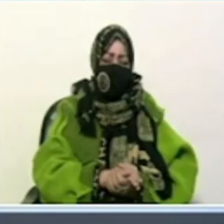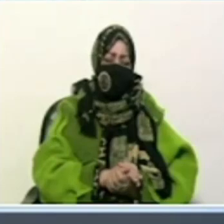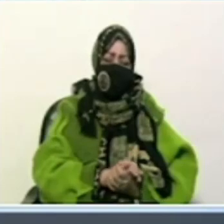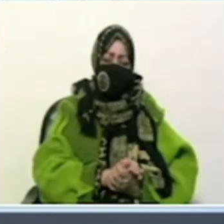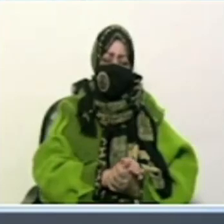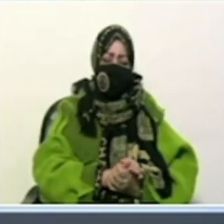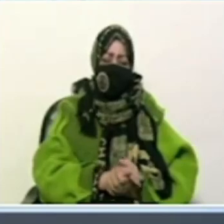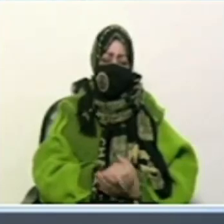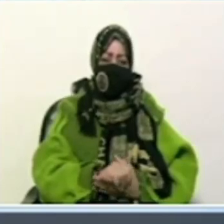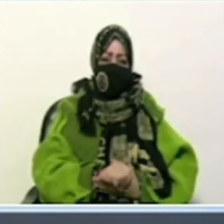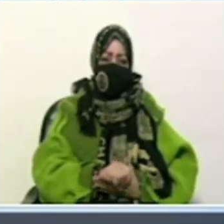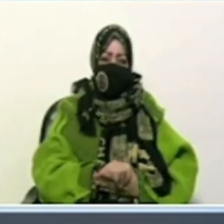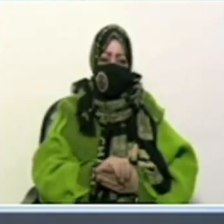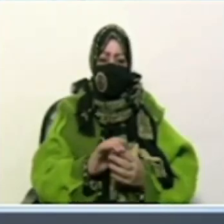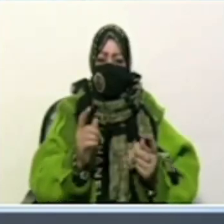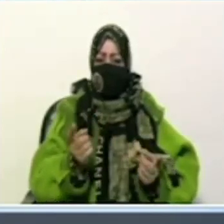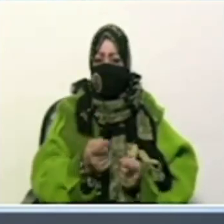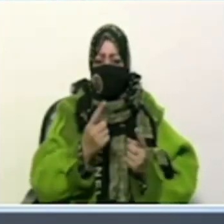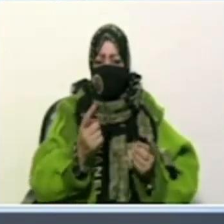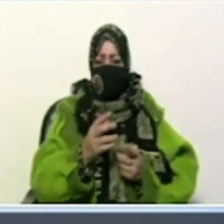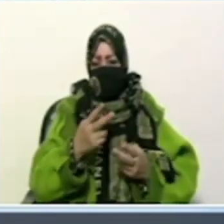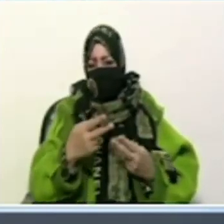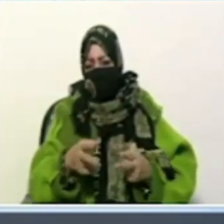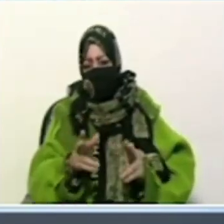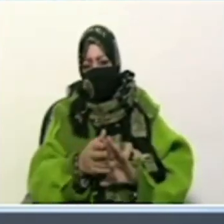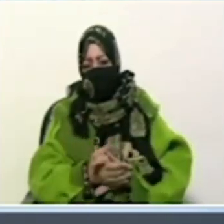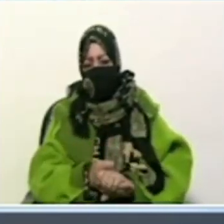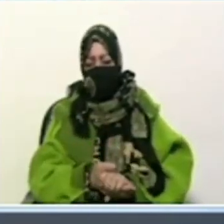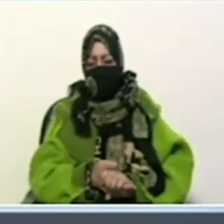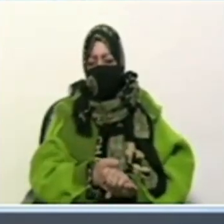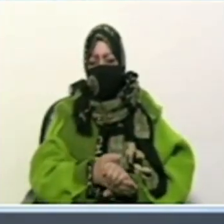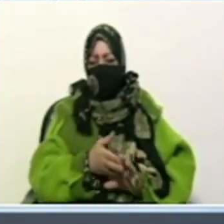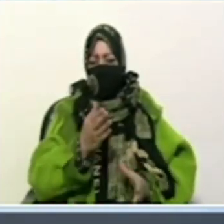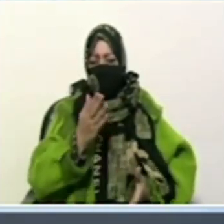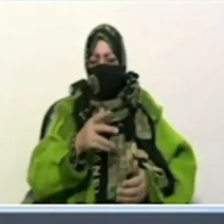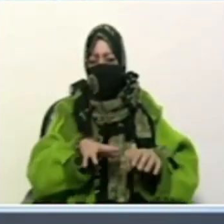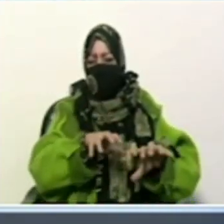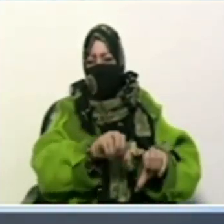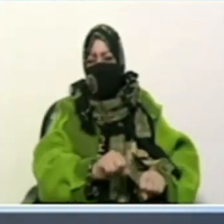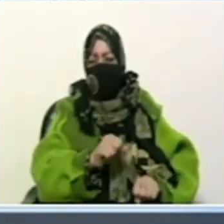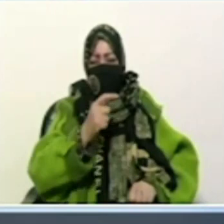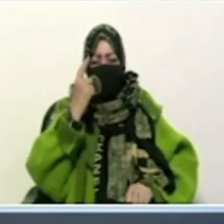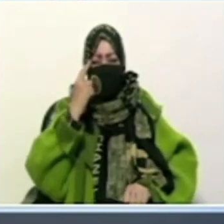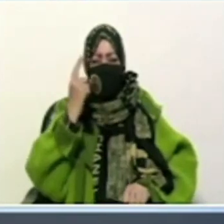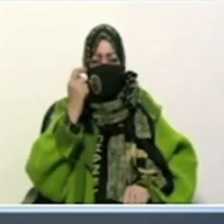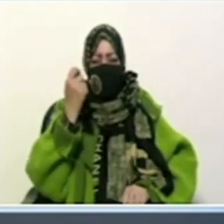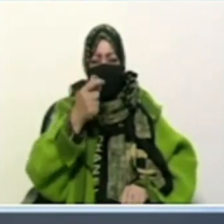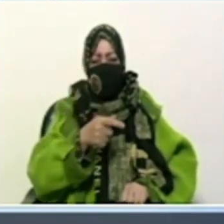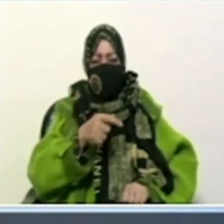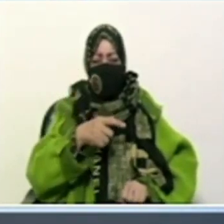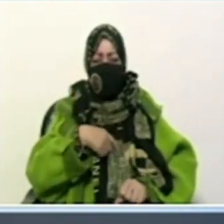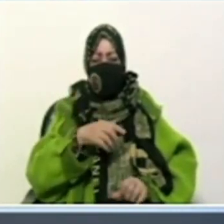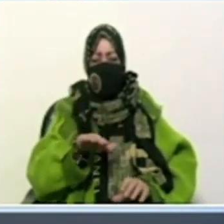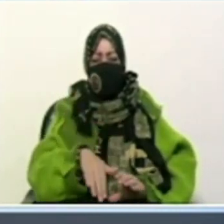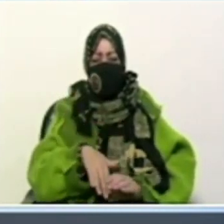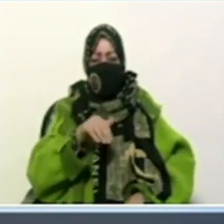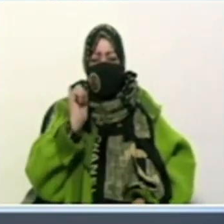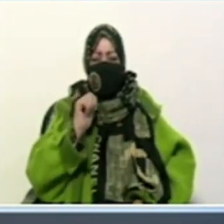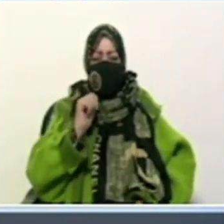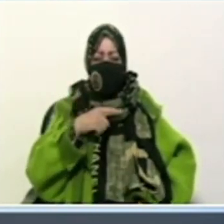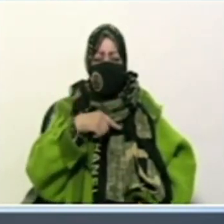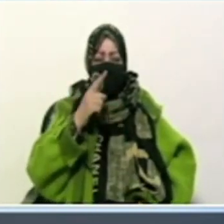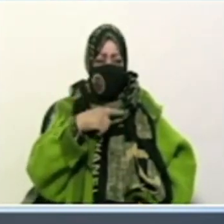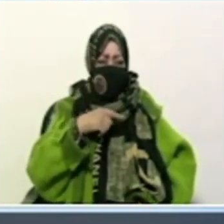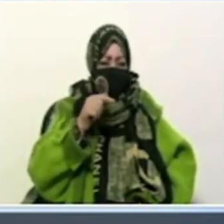والخروج منه في حال الحياة، في حال حياتك، لكن لا ينبغي أن يتصدق الإنسان بجميع ماله في حال حياته، لكن من حيث الوصية